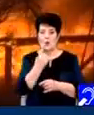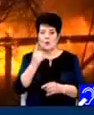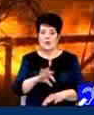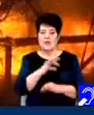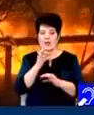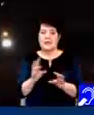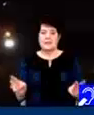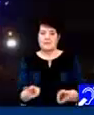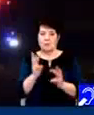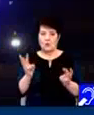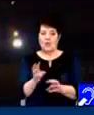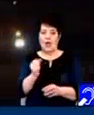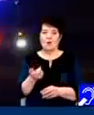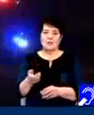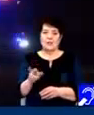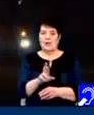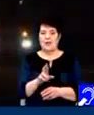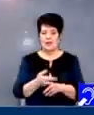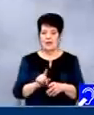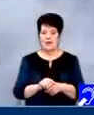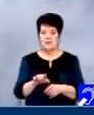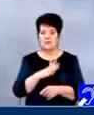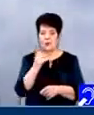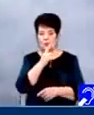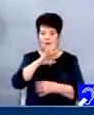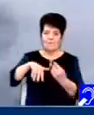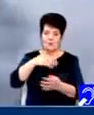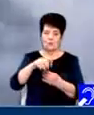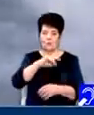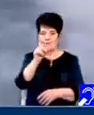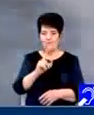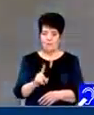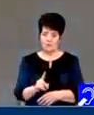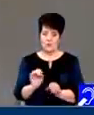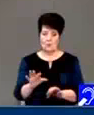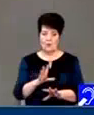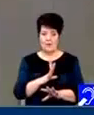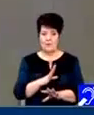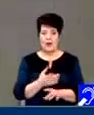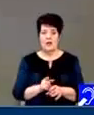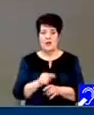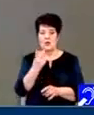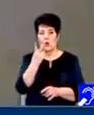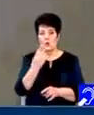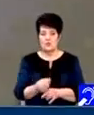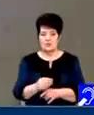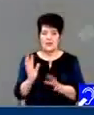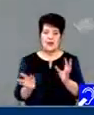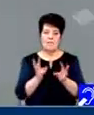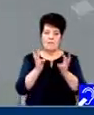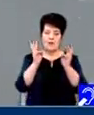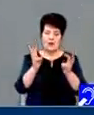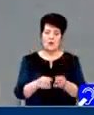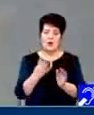izbucnite în weekend în sud-estul Australiei, cel mai probabil în timpul unei furtuni cu fulgere. Potrivit oficialilor, în doar două zile, flăcările au